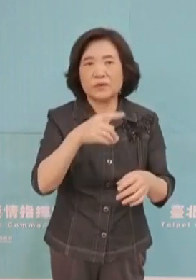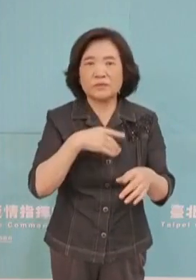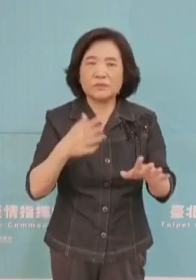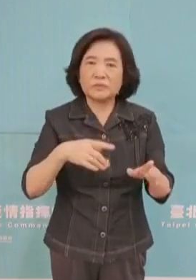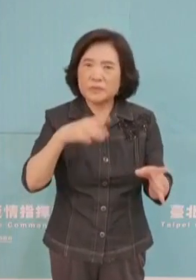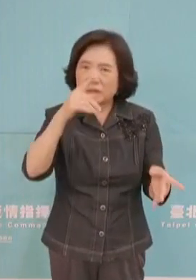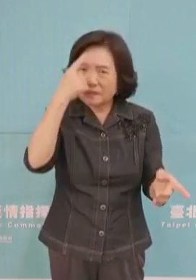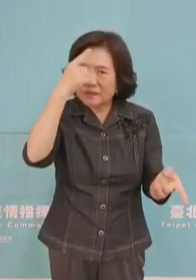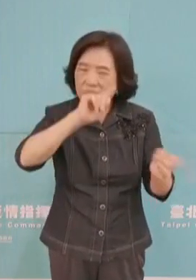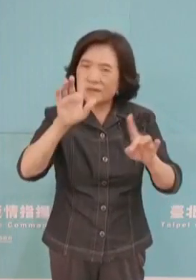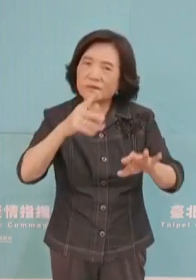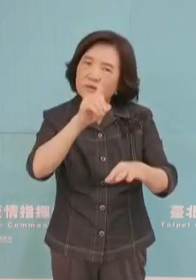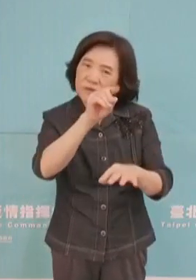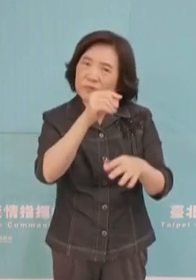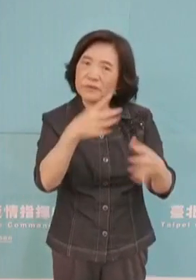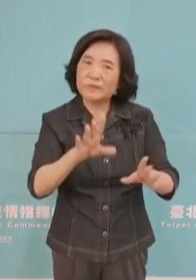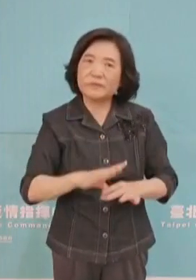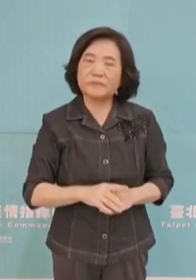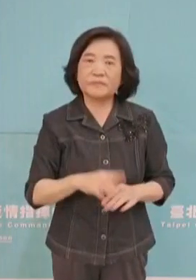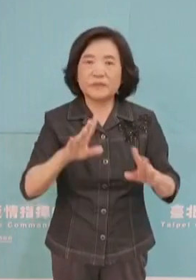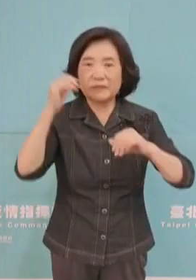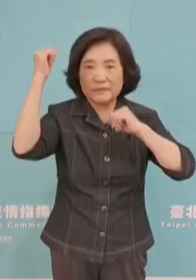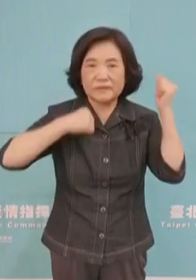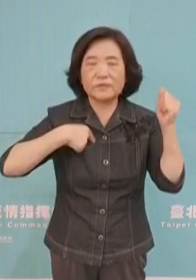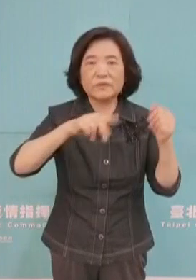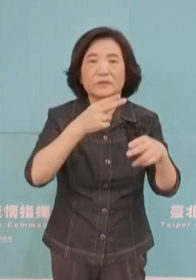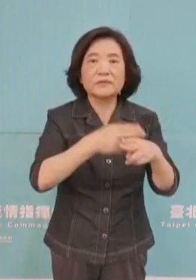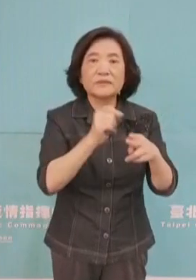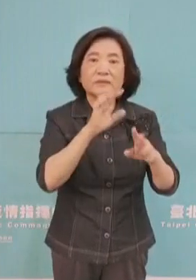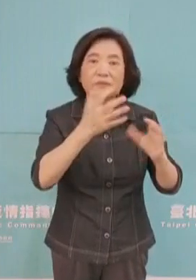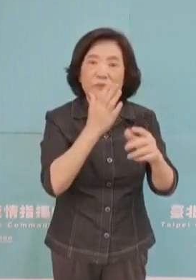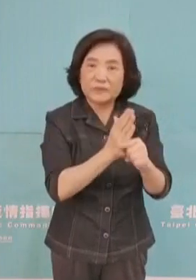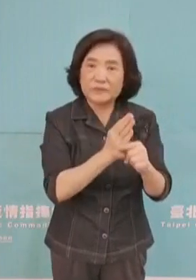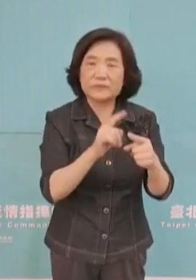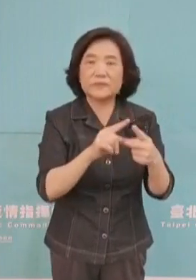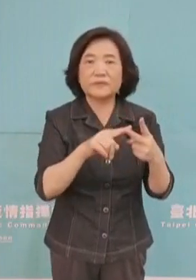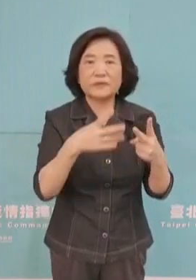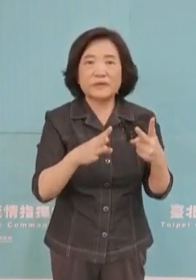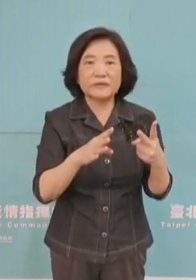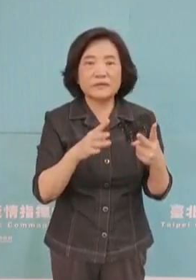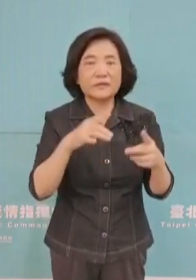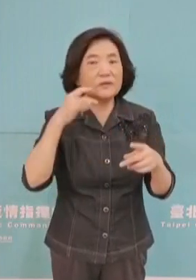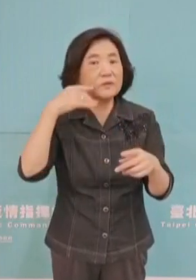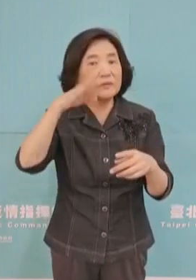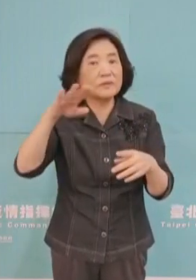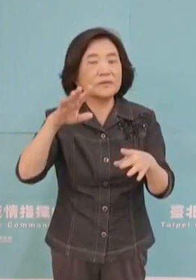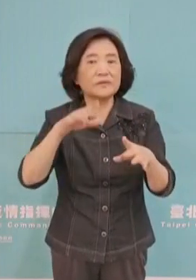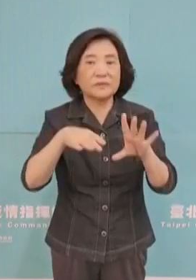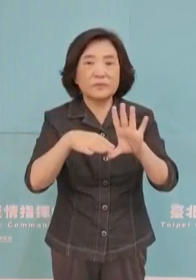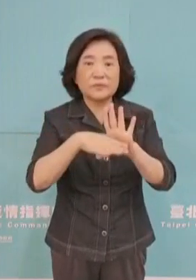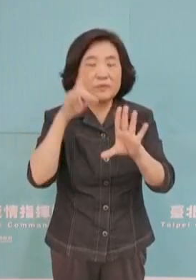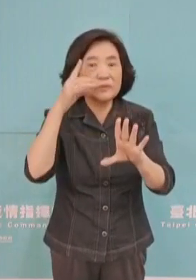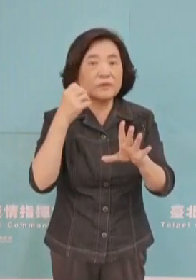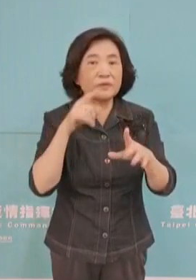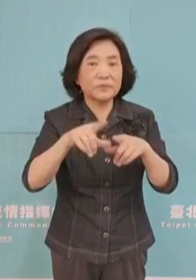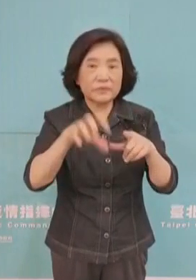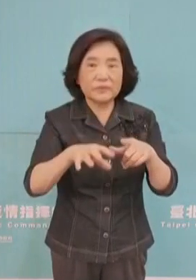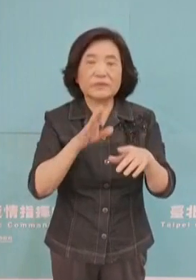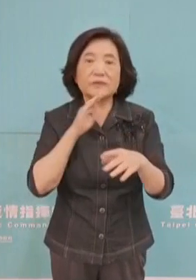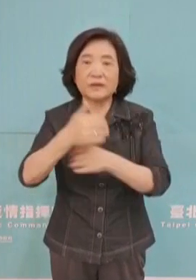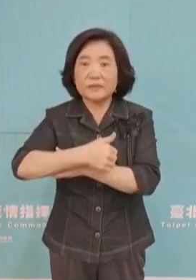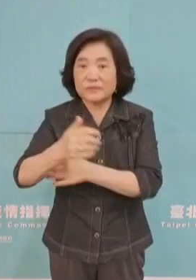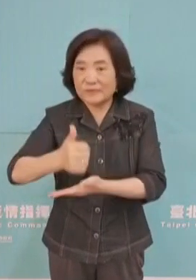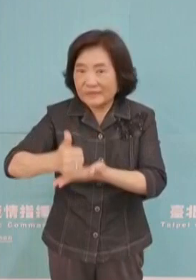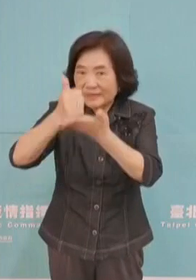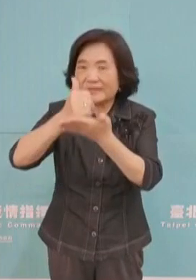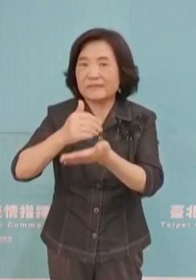差不多10,000人。那今天早上我有到新义国中哦，还有松山文创园区，还有中正诊所跟